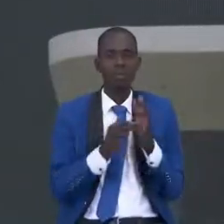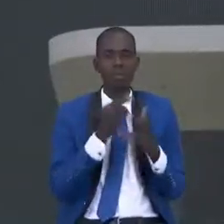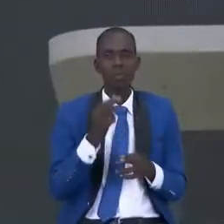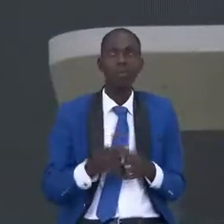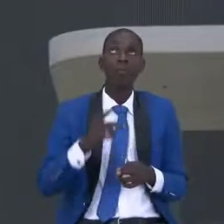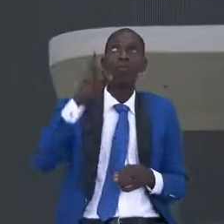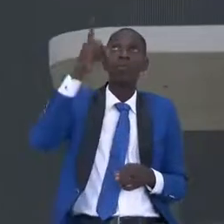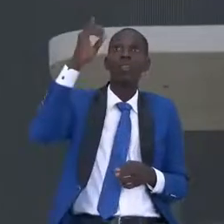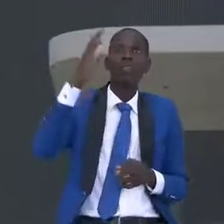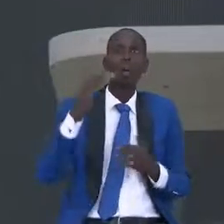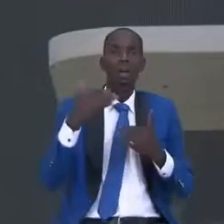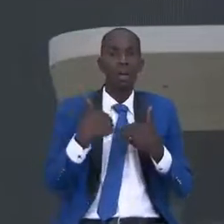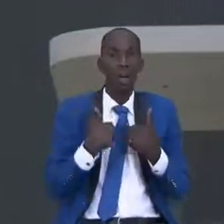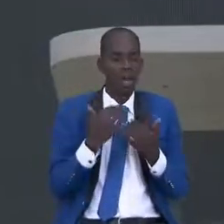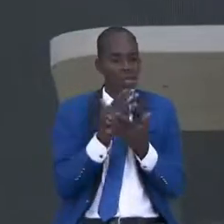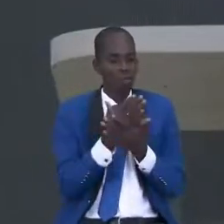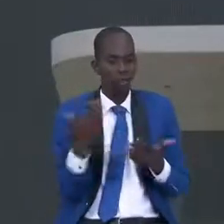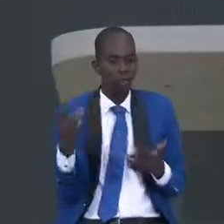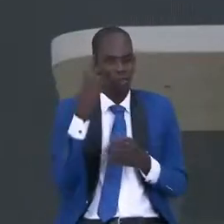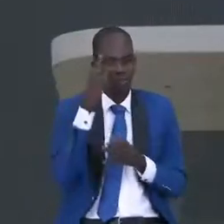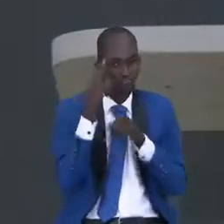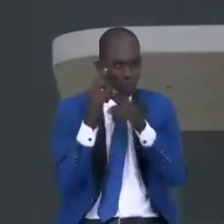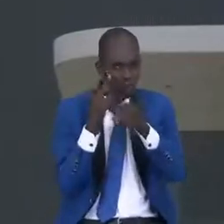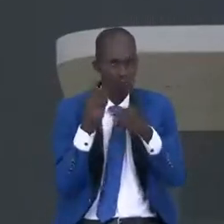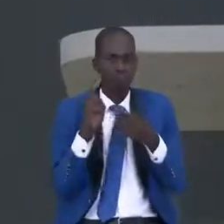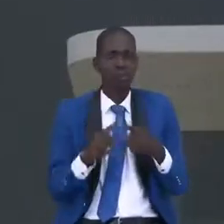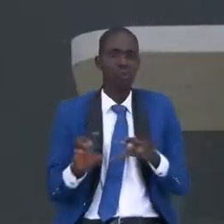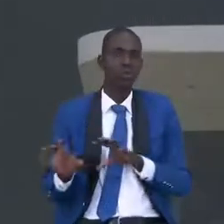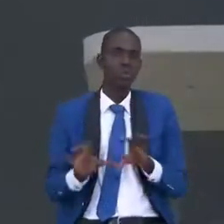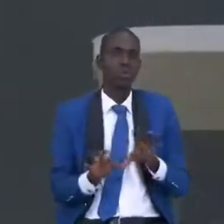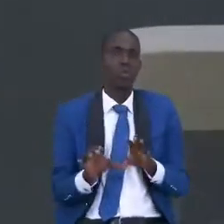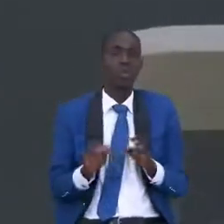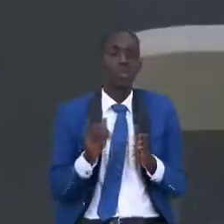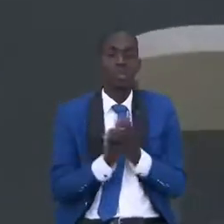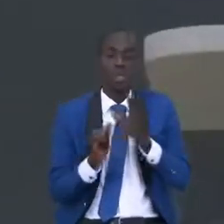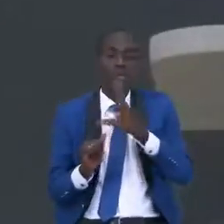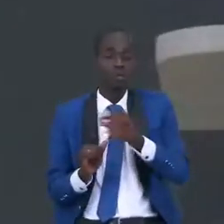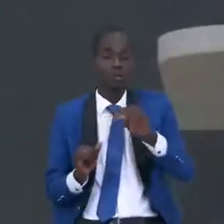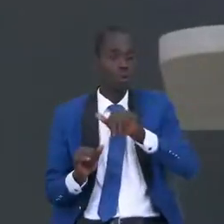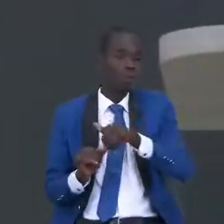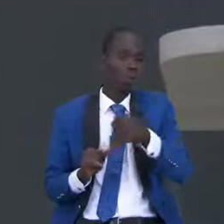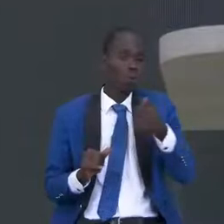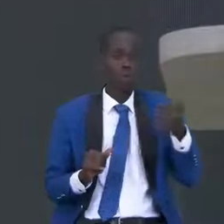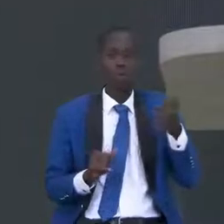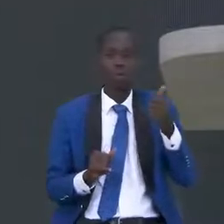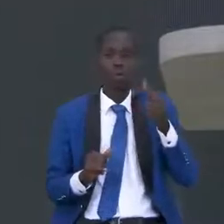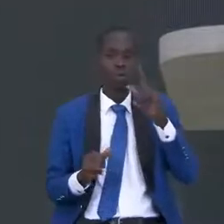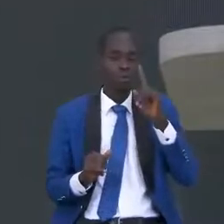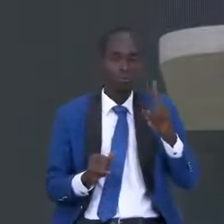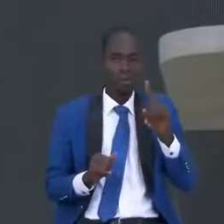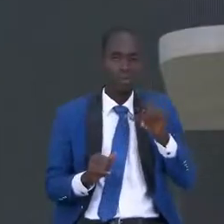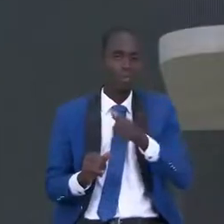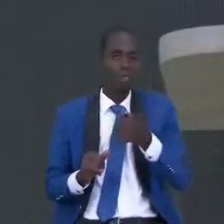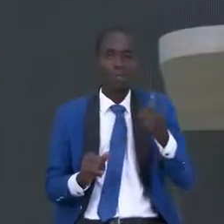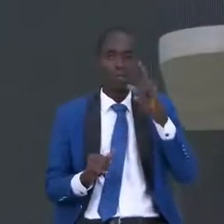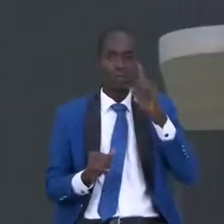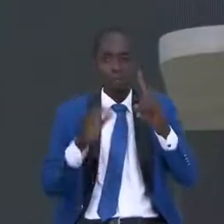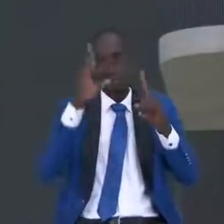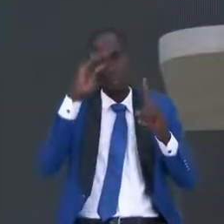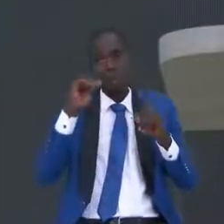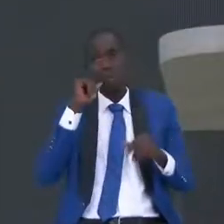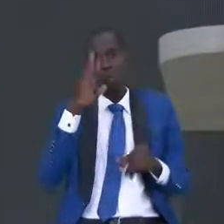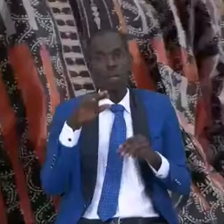Dieu a quelque chose pour toi. Et il veut que tu fasses et personne d'autre ou une autre femme dans le monde